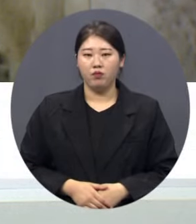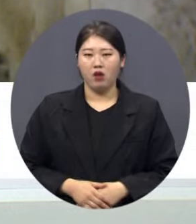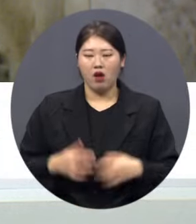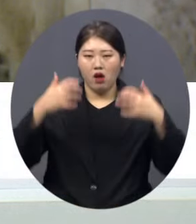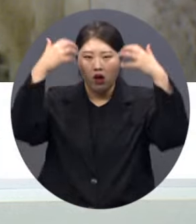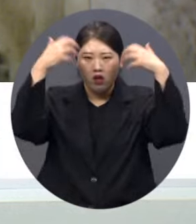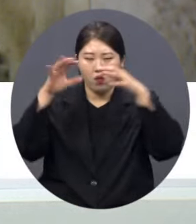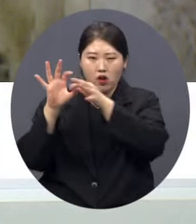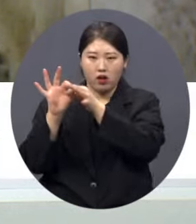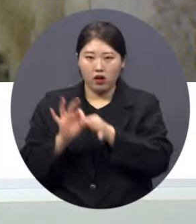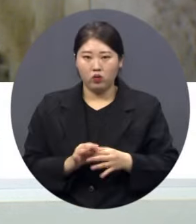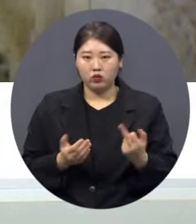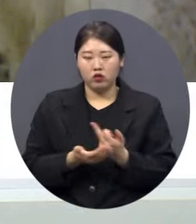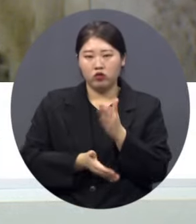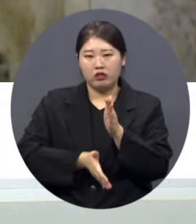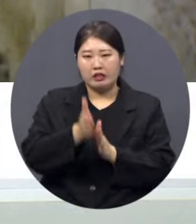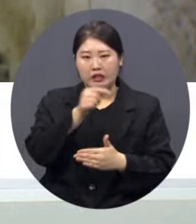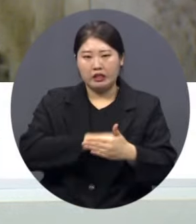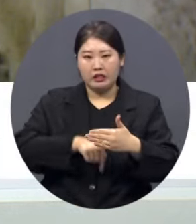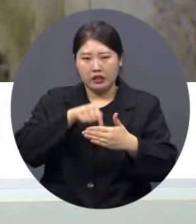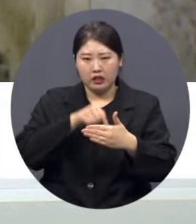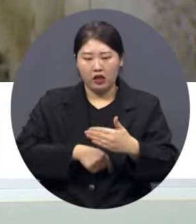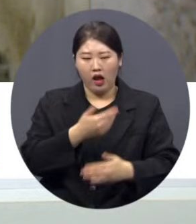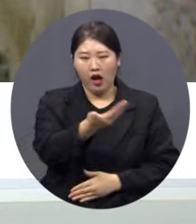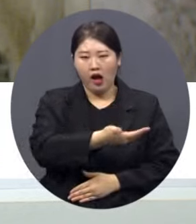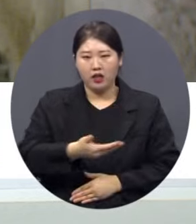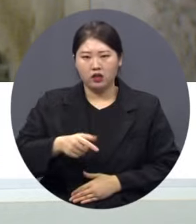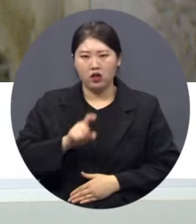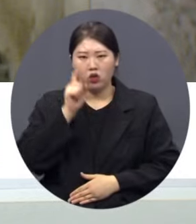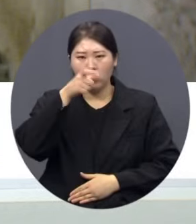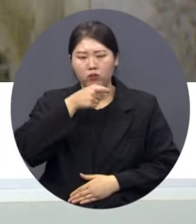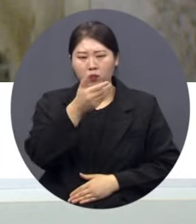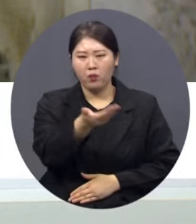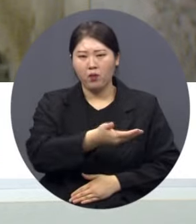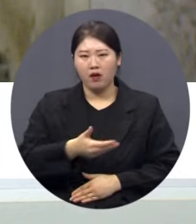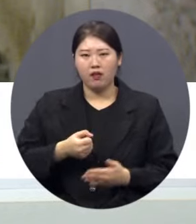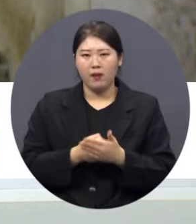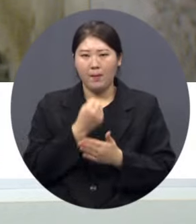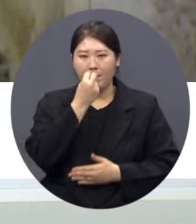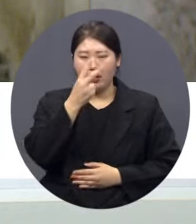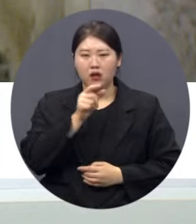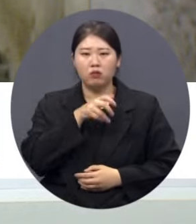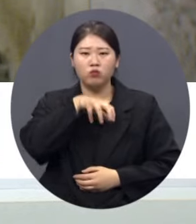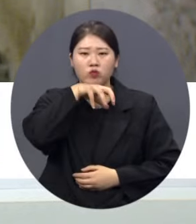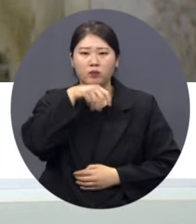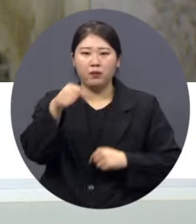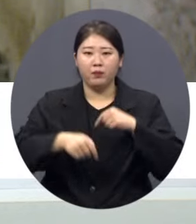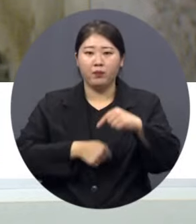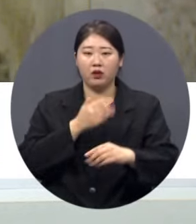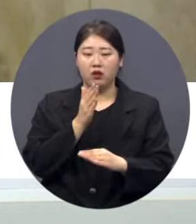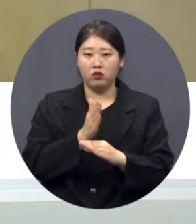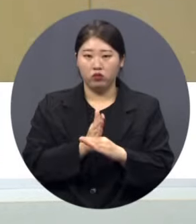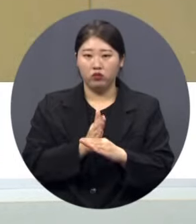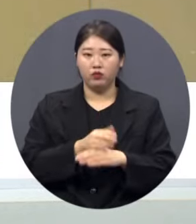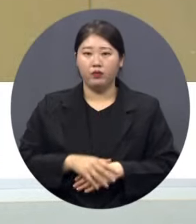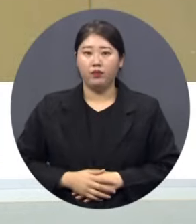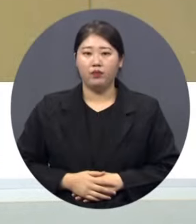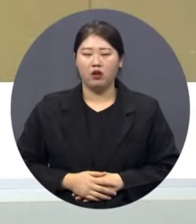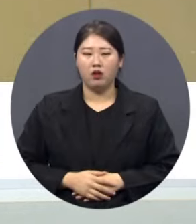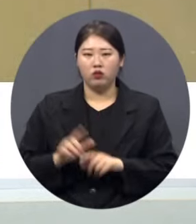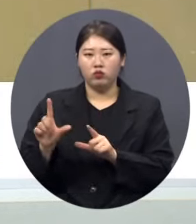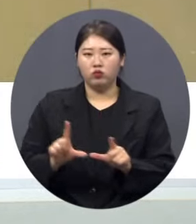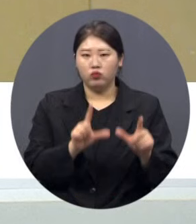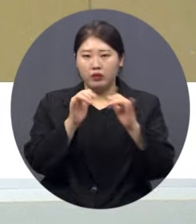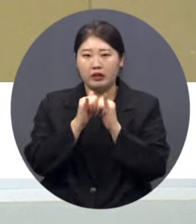무더위 속에 제주 시내 한 하천으로 오수가 쏟아져 악취 민원이 잇따랐습니다. 주민들은 몇